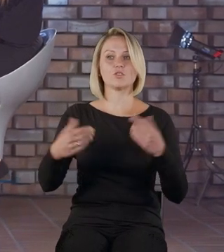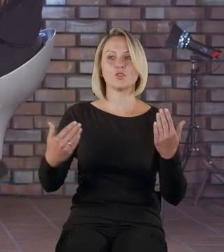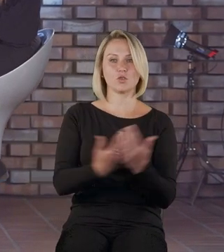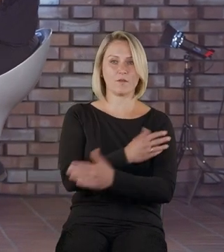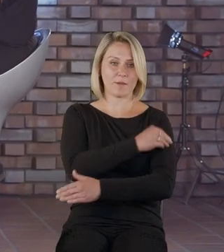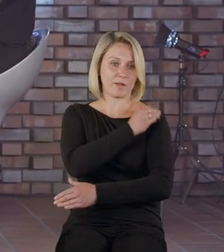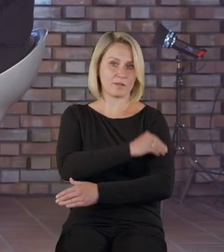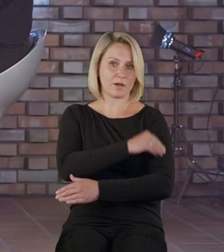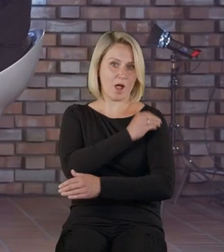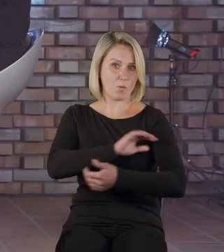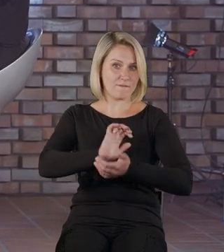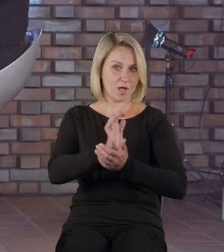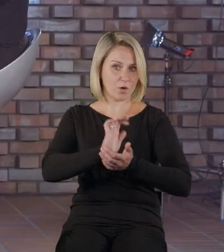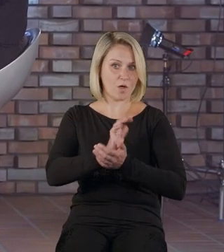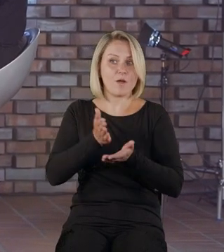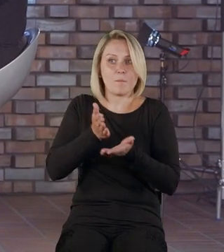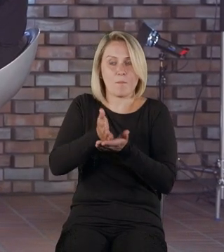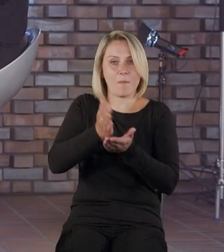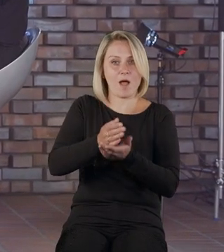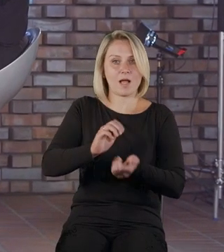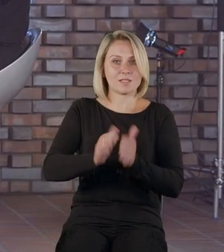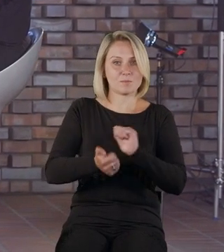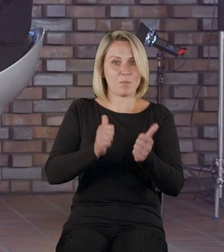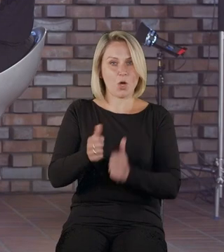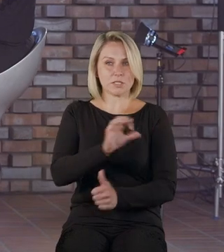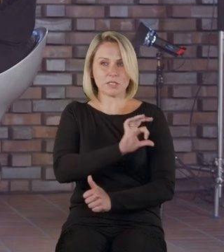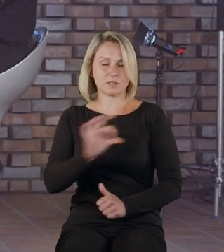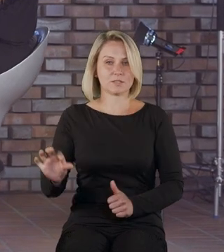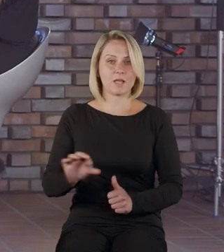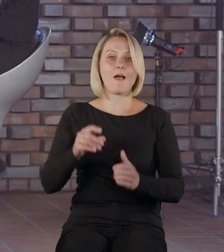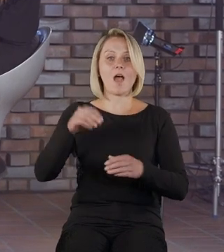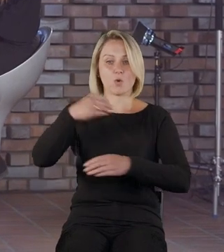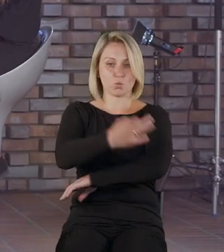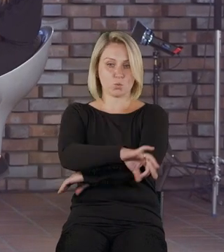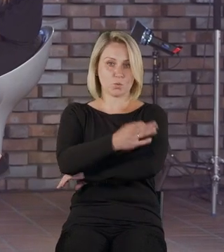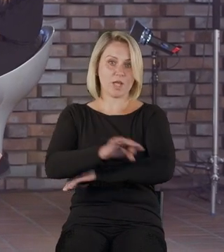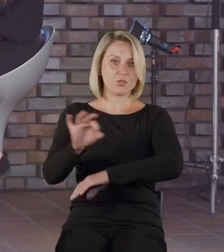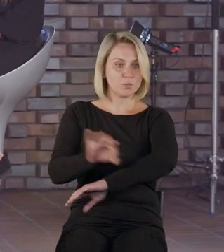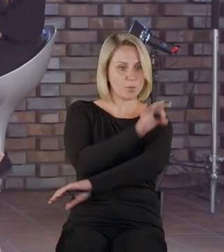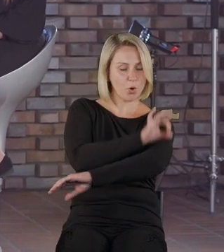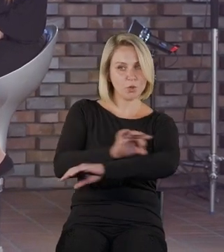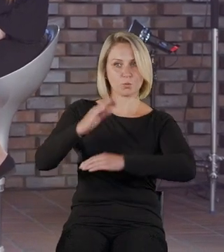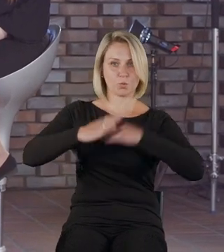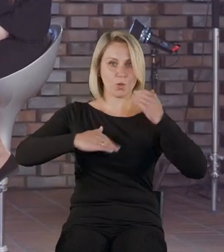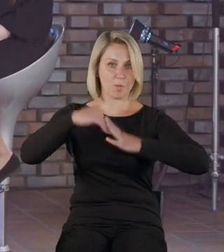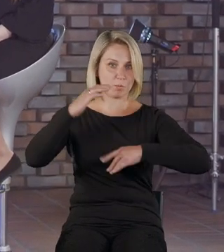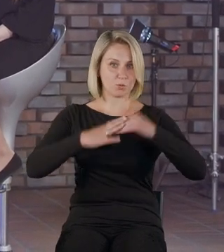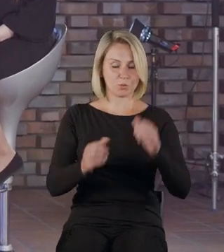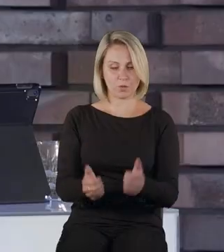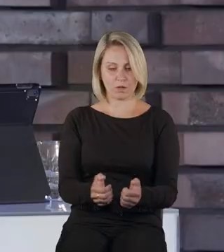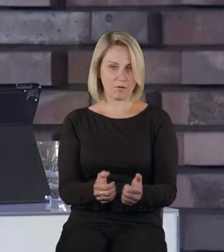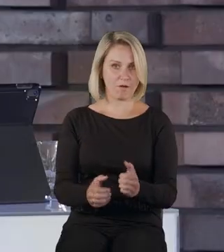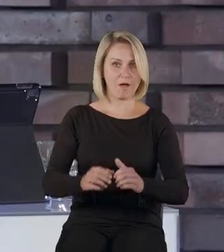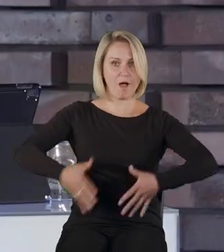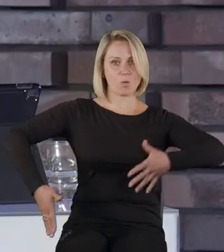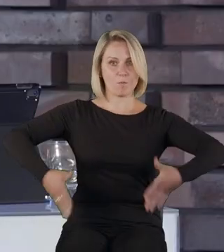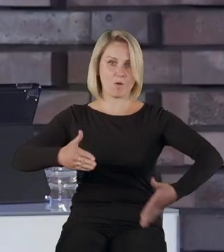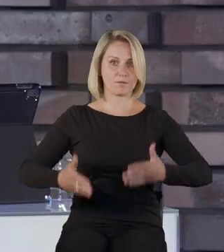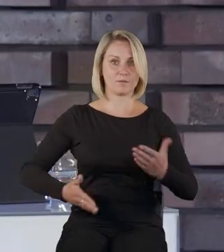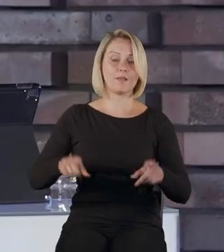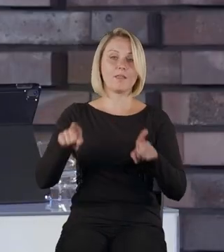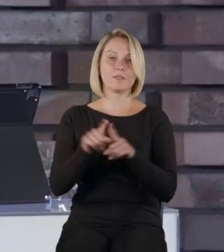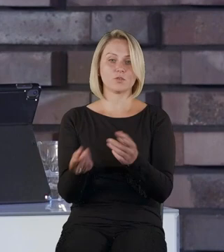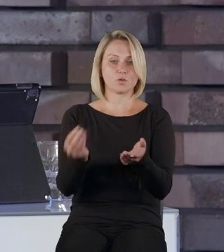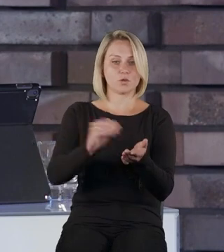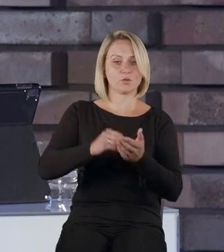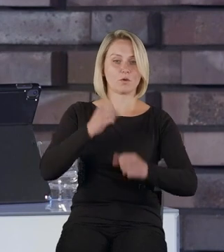materiały węglowe stosowane w sportach ekstremalnych. Studenci tego wydziału projektują i budują zdalnie sterowane roboty. Dodatkowo